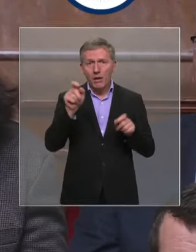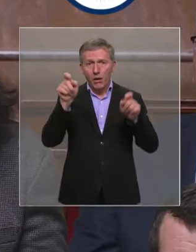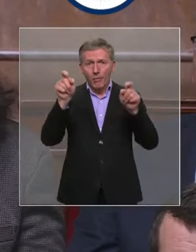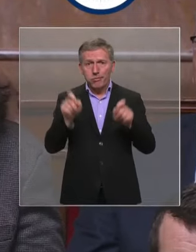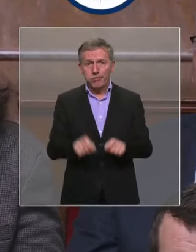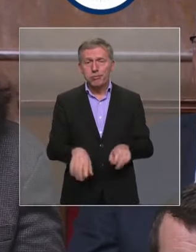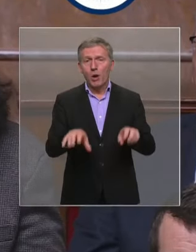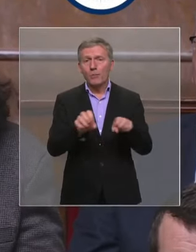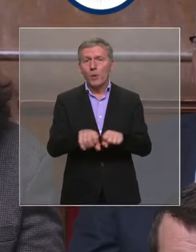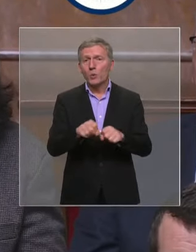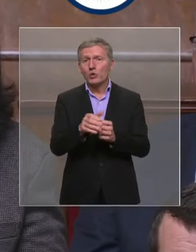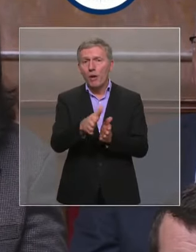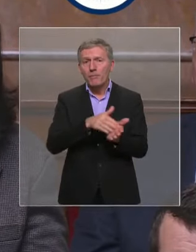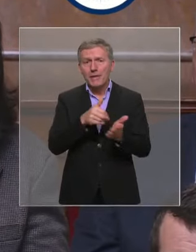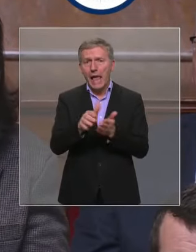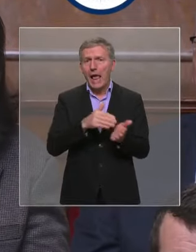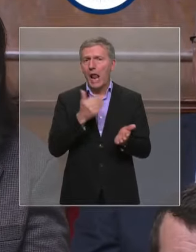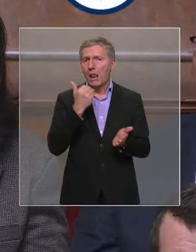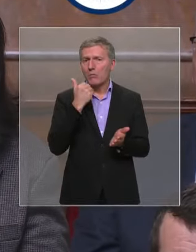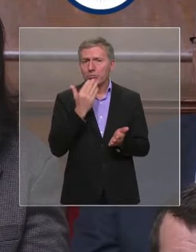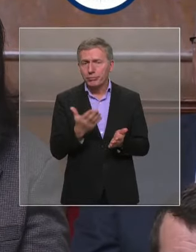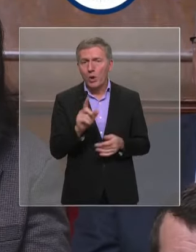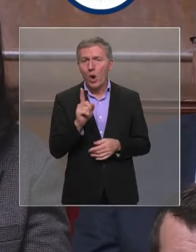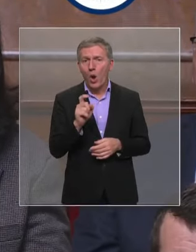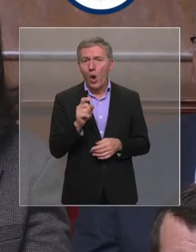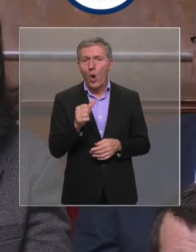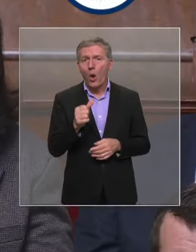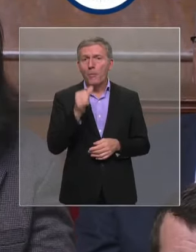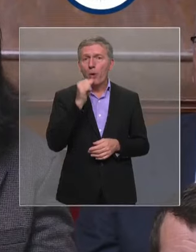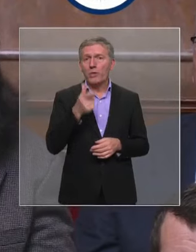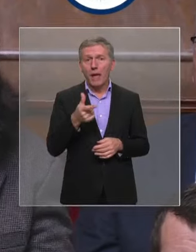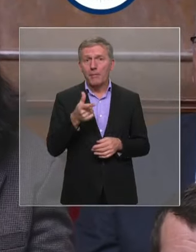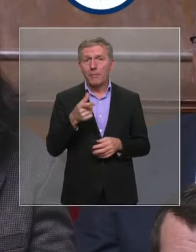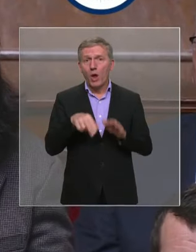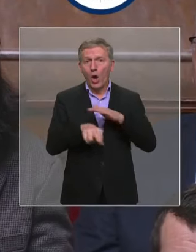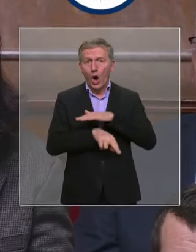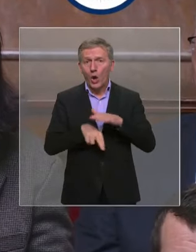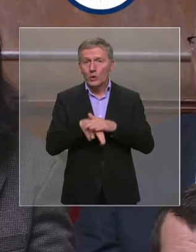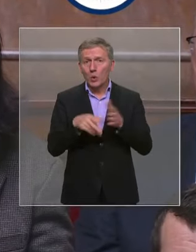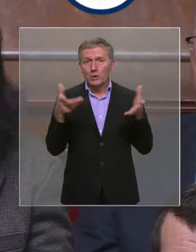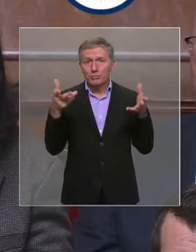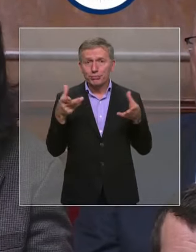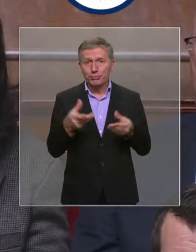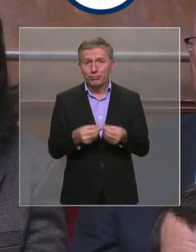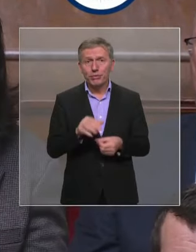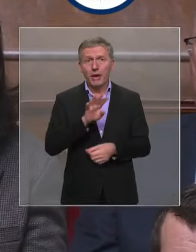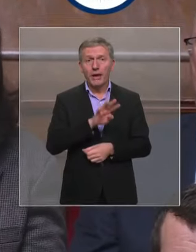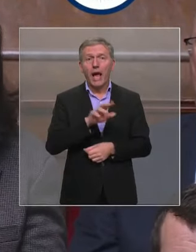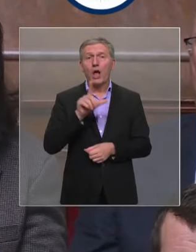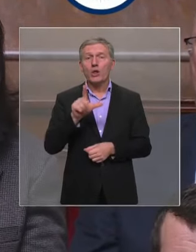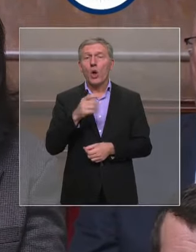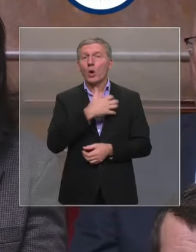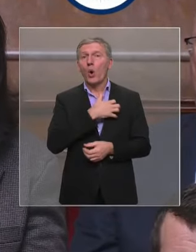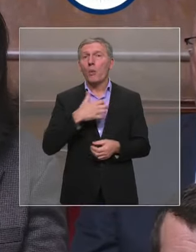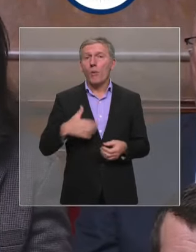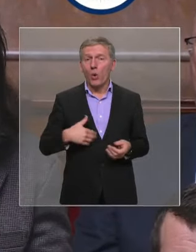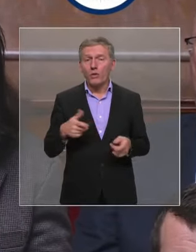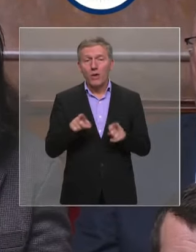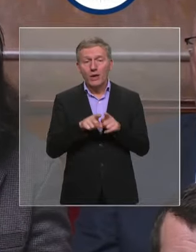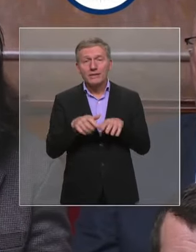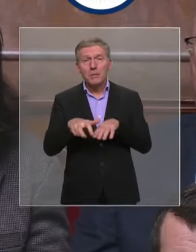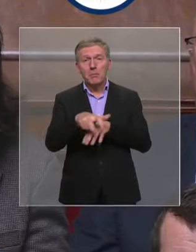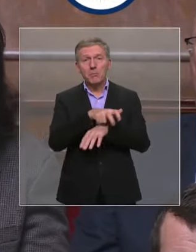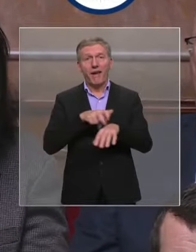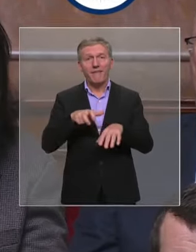vertigineuse la production de miel. La ressource en eau potable est désormais en tension dans 42 de nos communes. Le préfet a réuni le